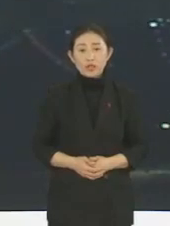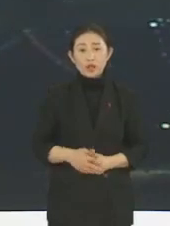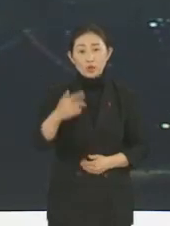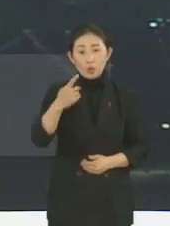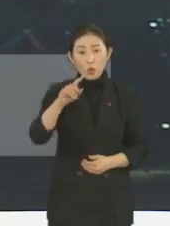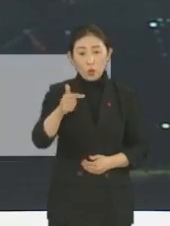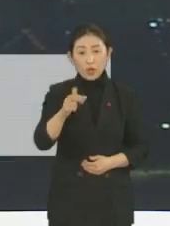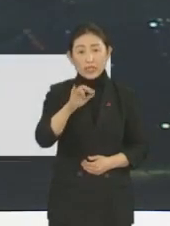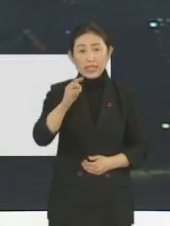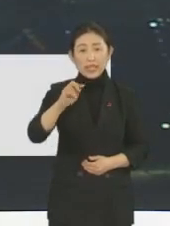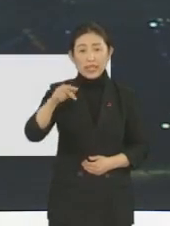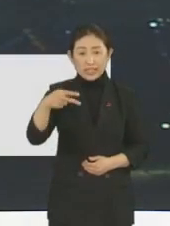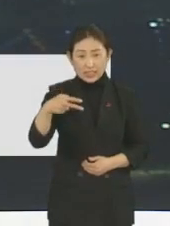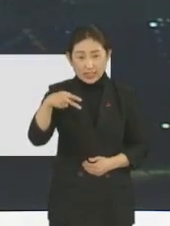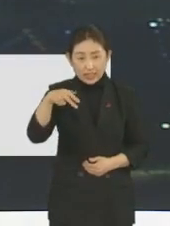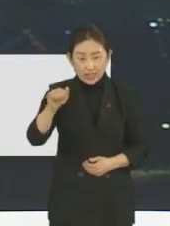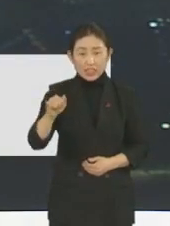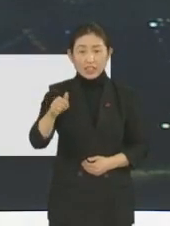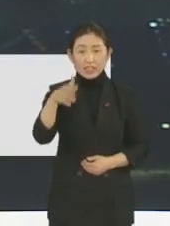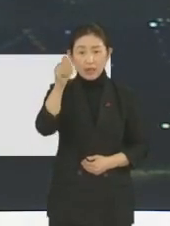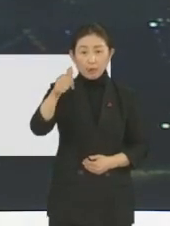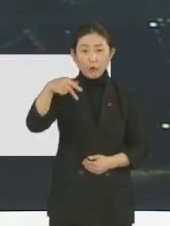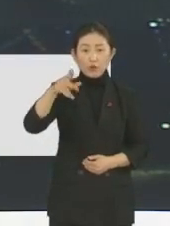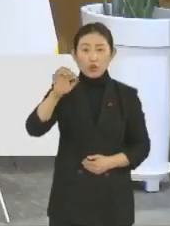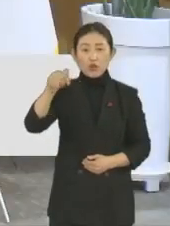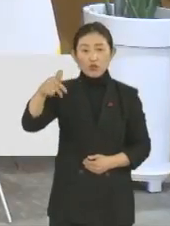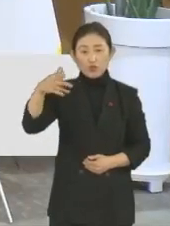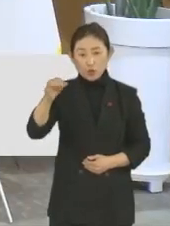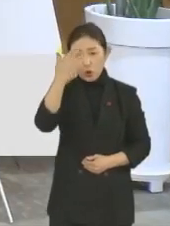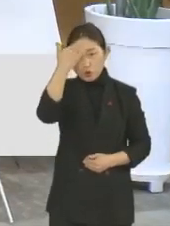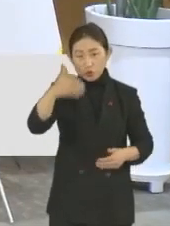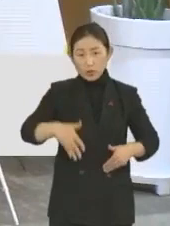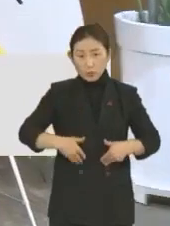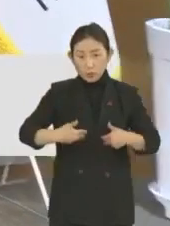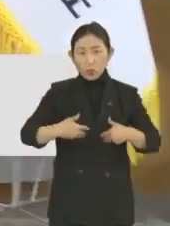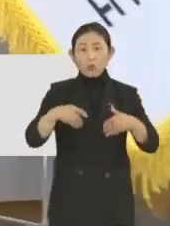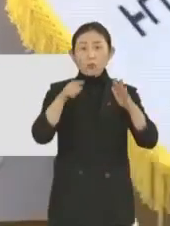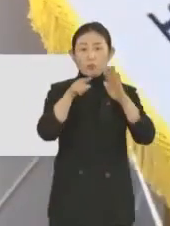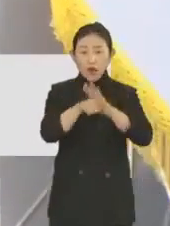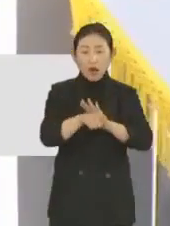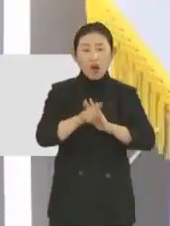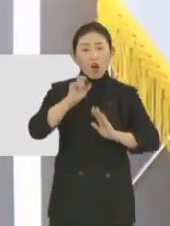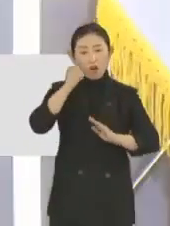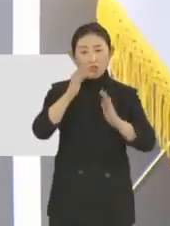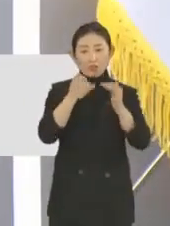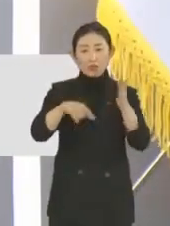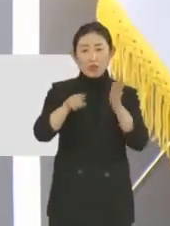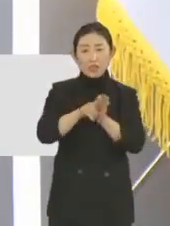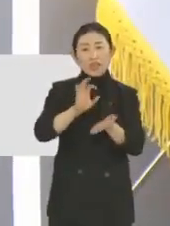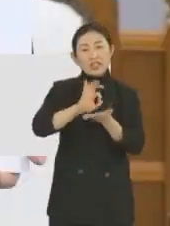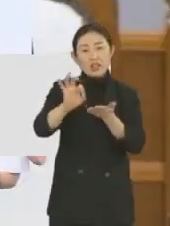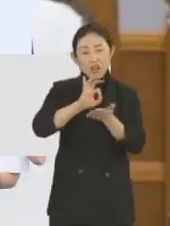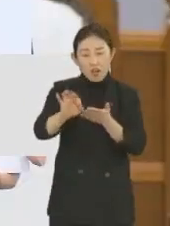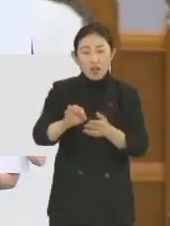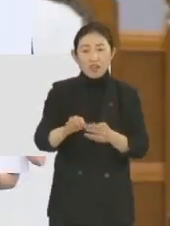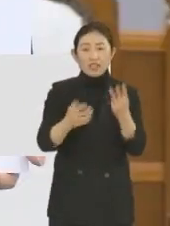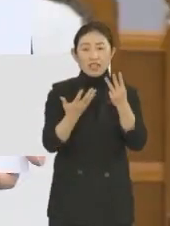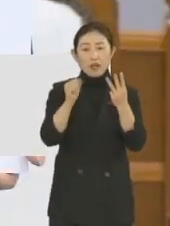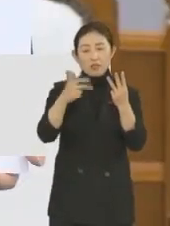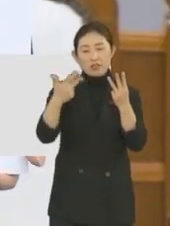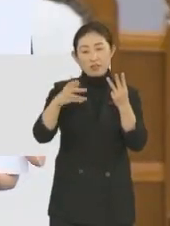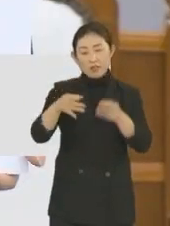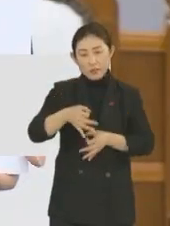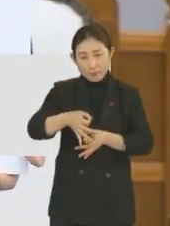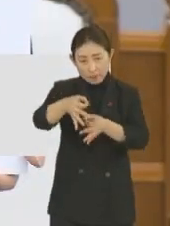주식회사 도원이앤씨 성우정 대표가 충남도를 찾아 어려운 이웃들을 위해 써달라며 성금 3억 7천만원을